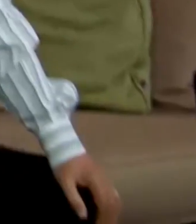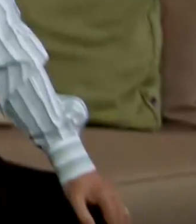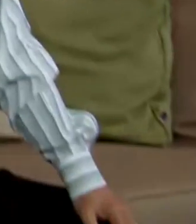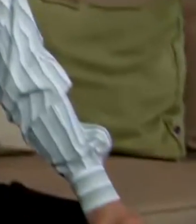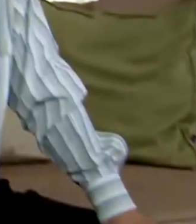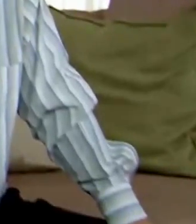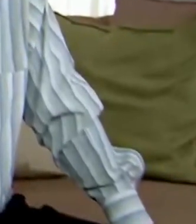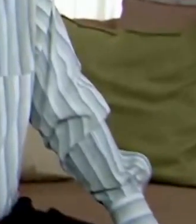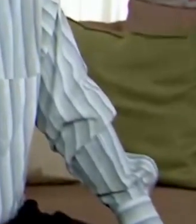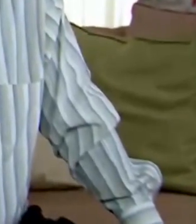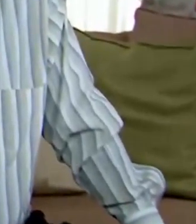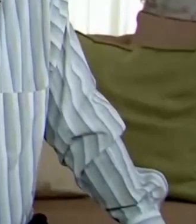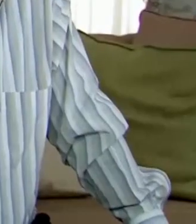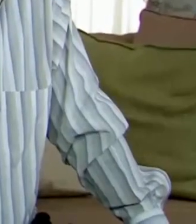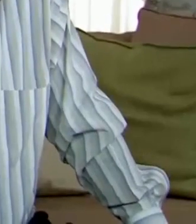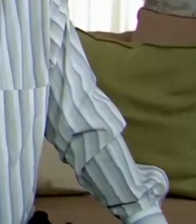Mahmut gözlerini paralara dikmiş.